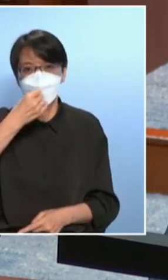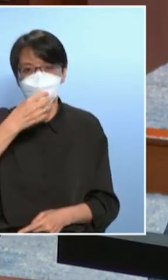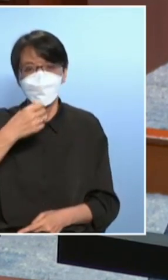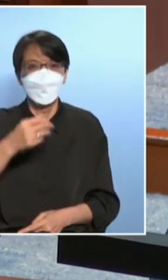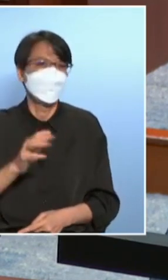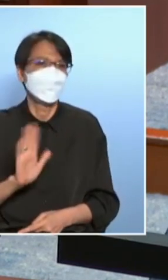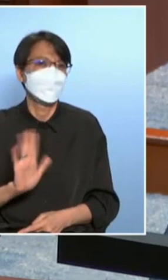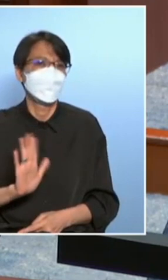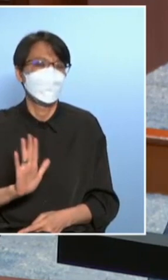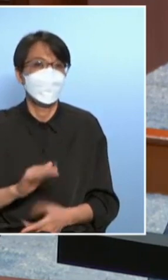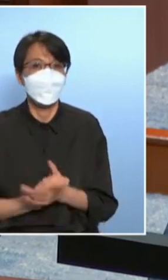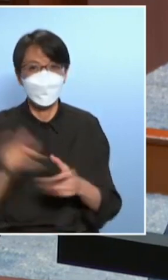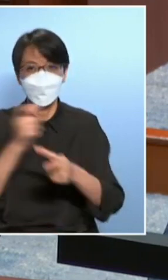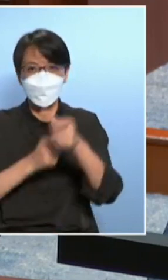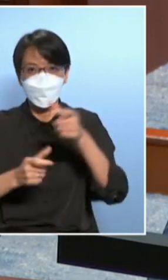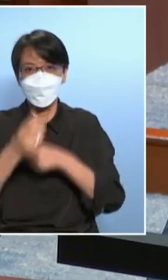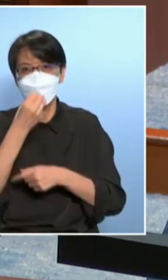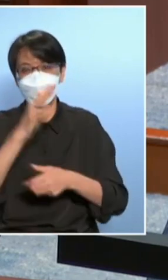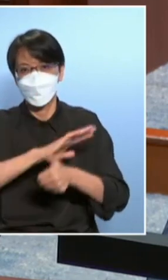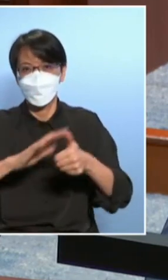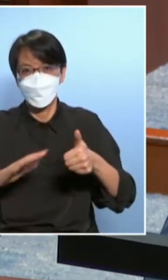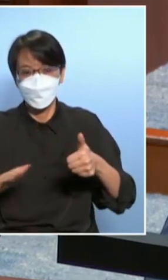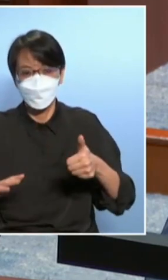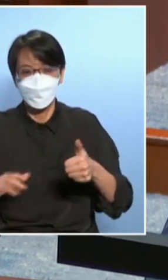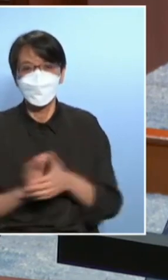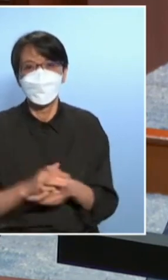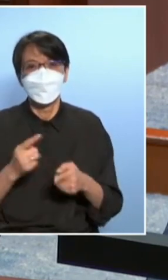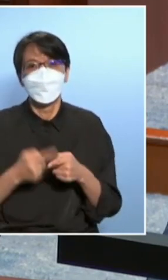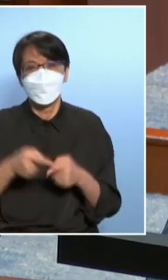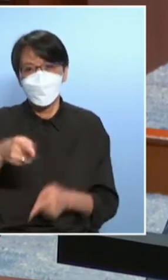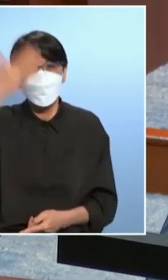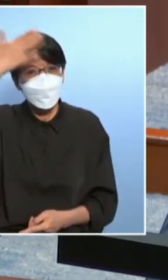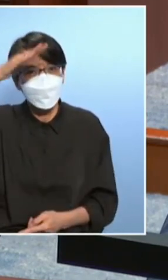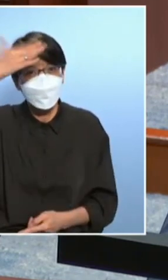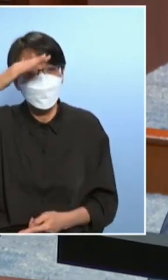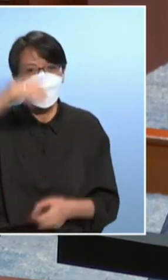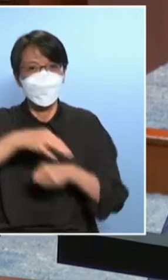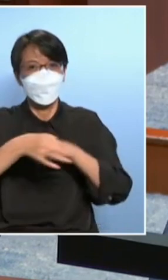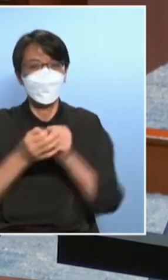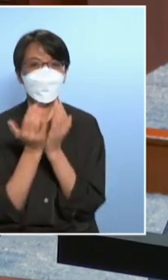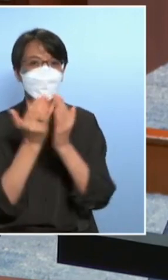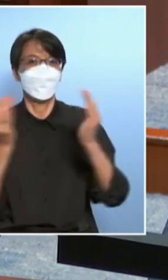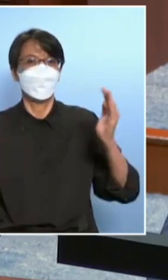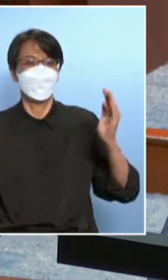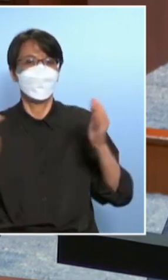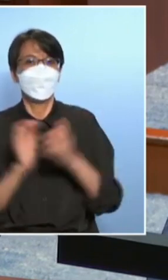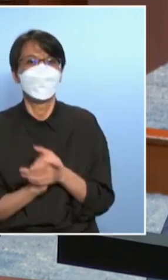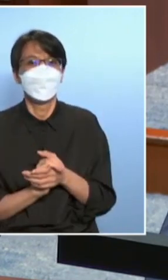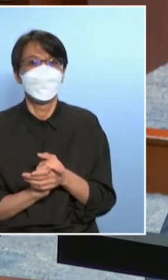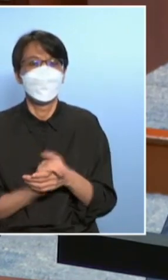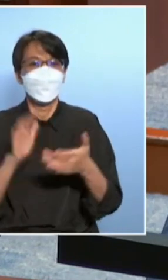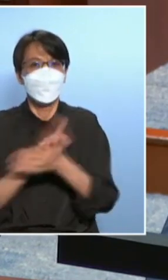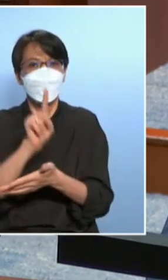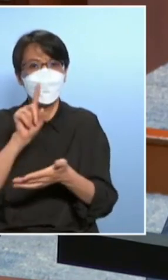嘅。咁對於我哋整體香港經濟咧，其實個影響，局長，我相信你都明白，尤其是啲國際嘅展覽業。過去頭嗰呢